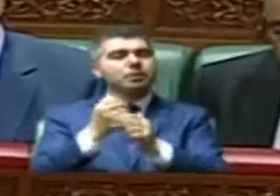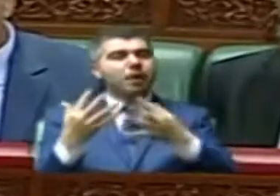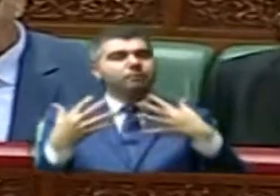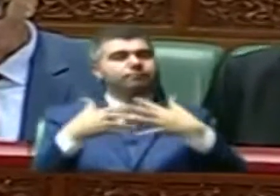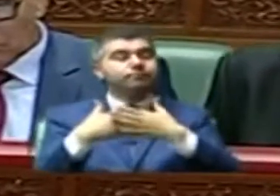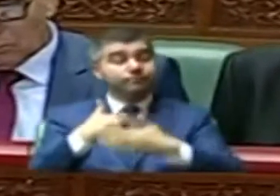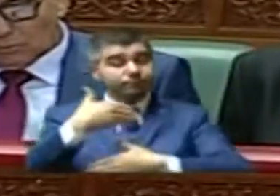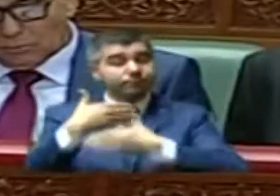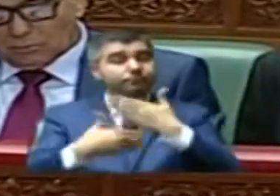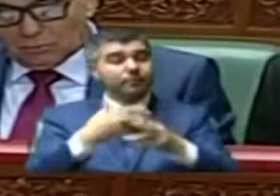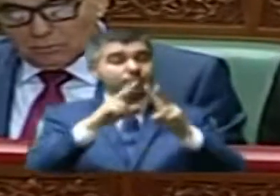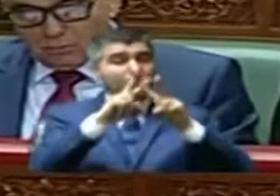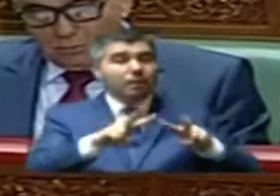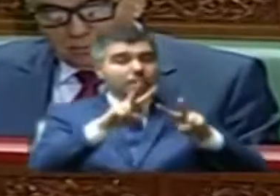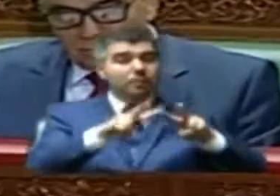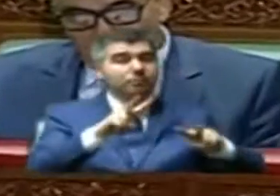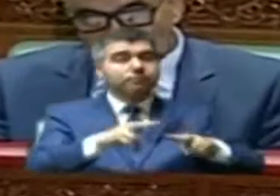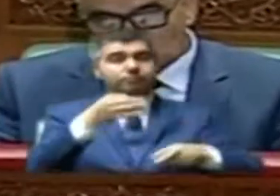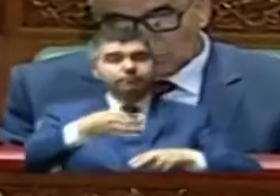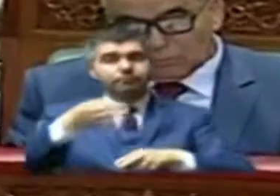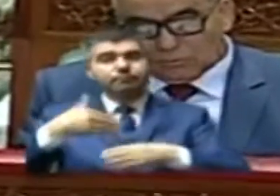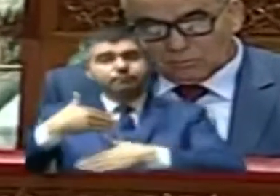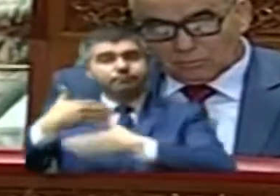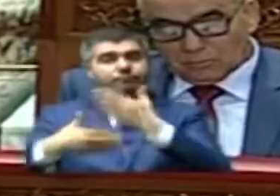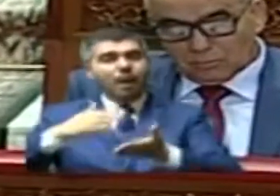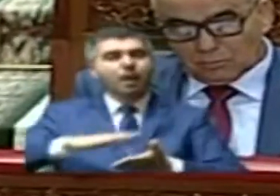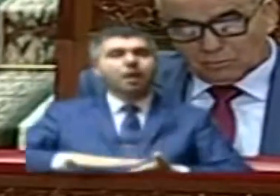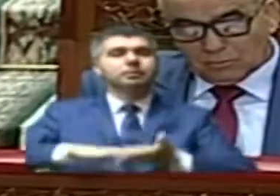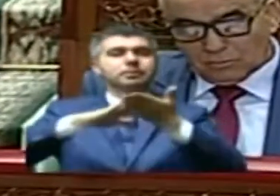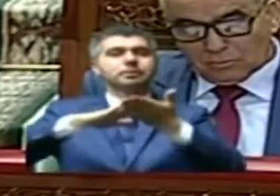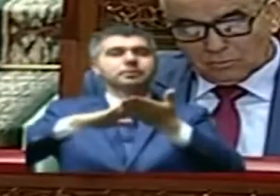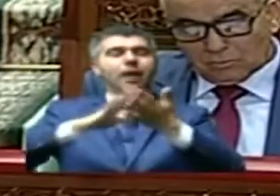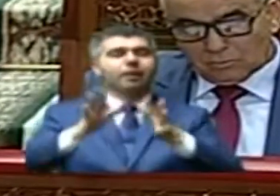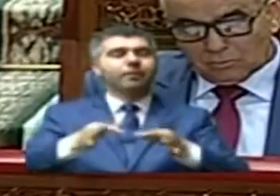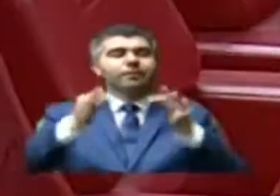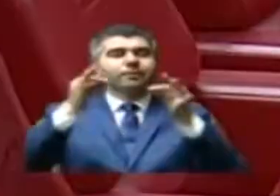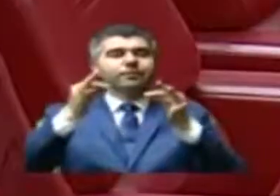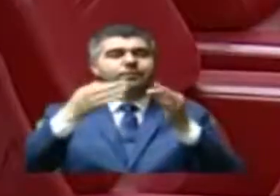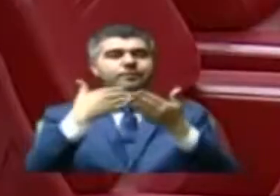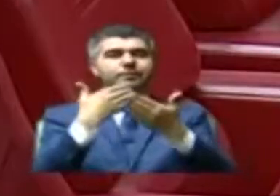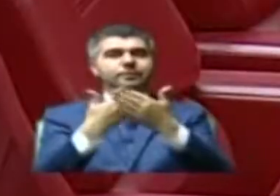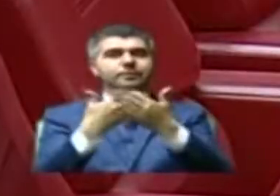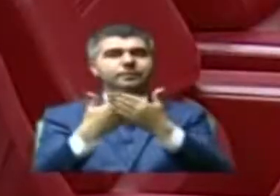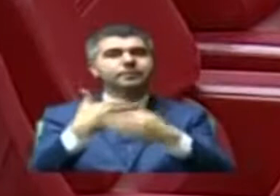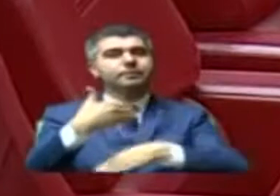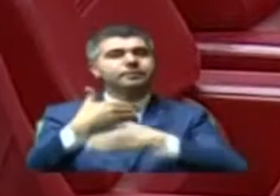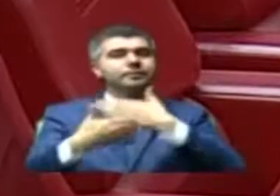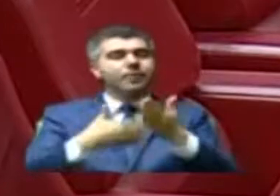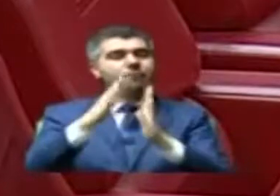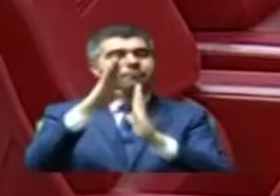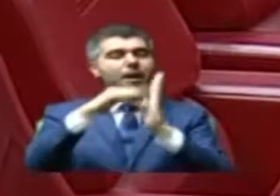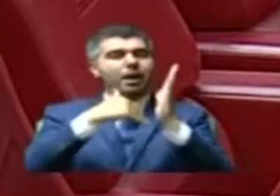للتتبع وبما فيه الآليات المؤسساتية اللي هي كتطلع لك المعلومة التي نعتمدها من أجل توفير